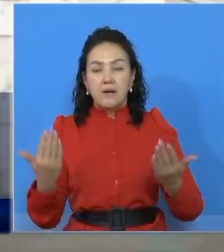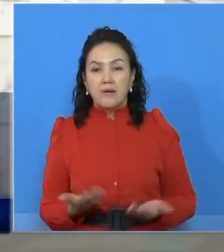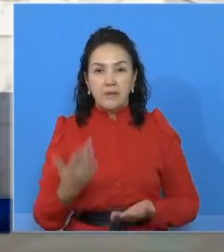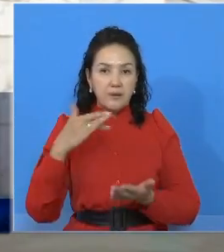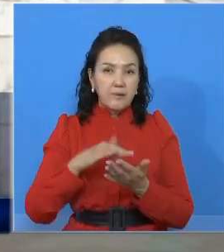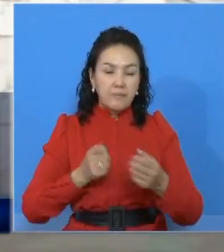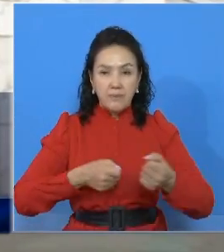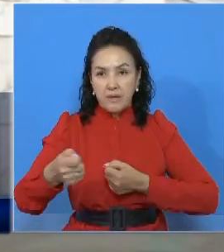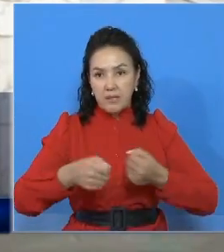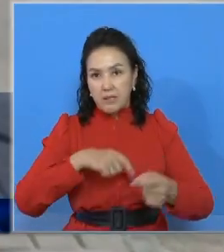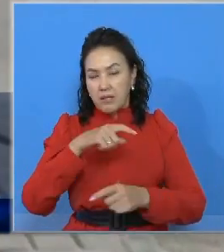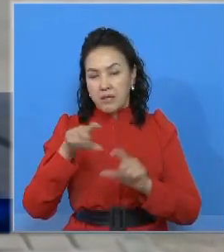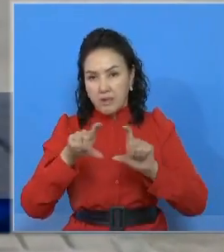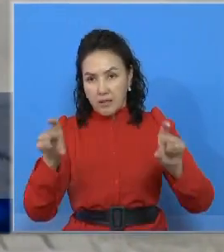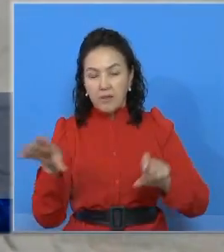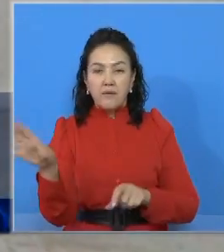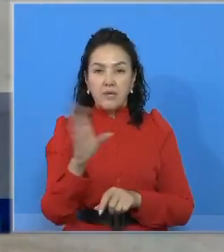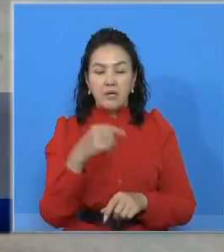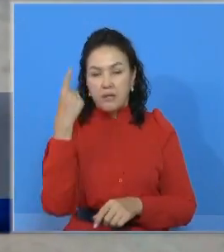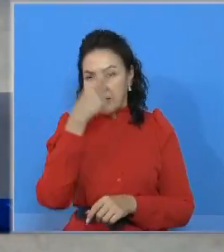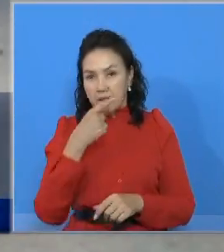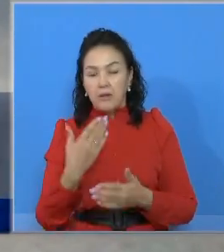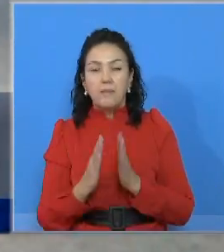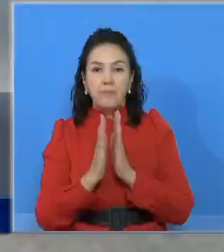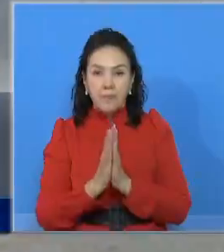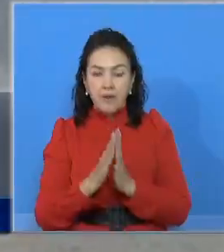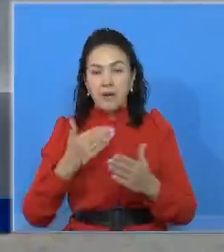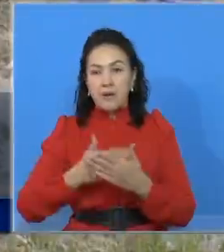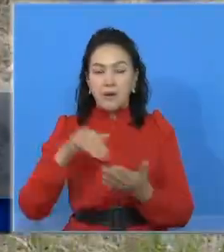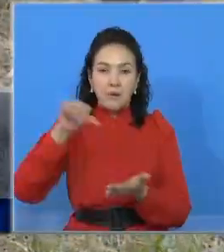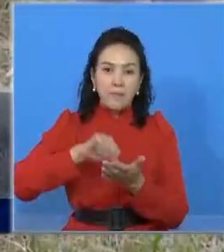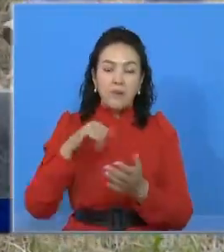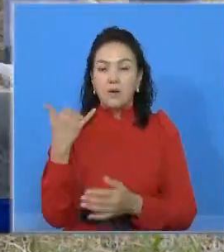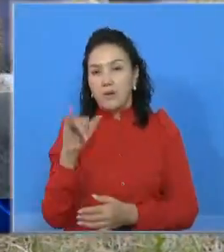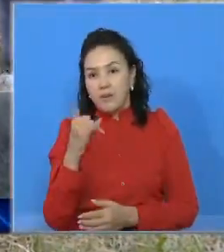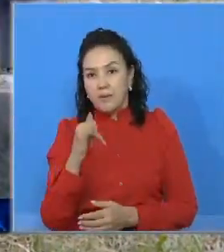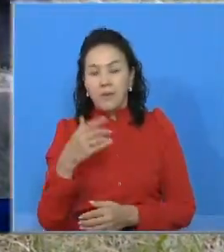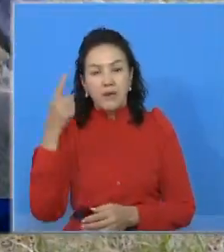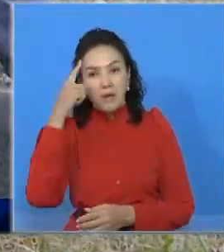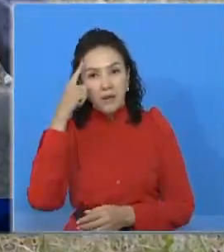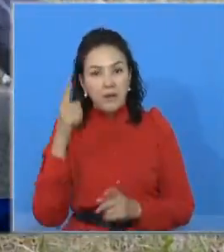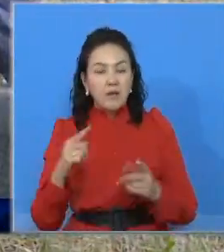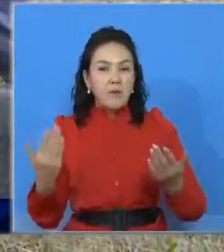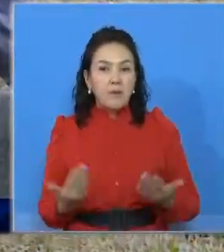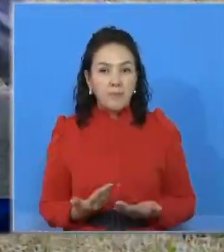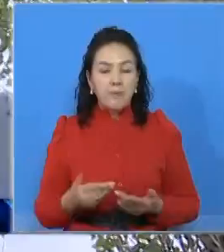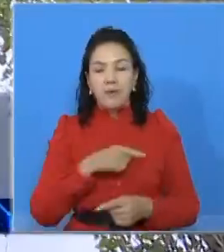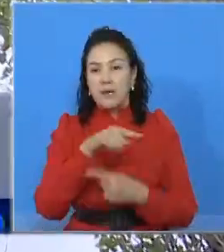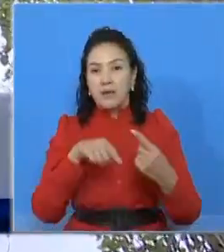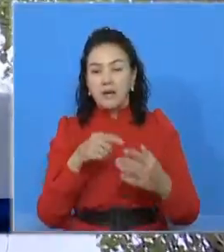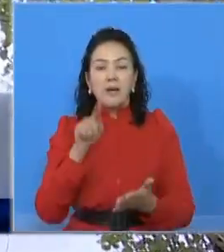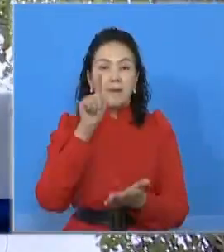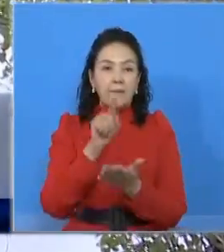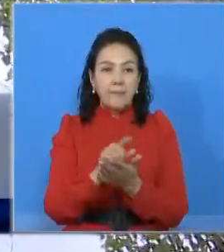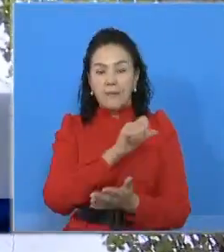города, руководителям предприятий всех форм собственности с просьбой активно участвовать в субботниках. Напоминаем, что жители и предприниматели